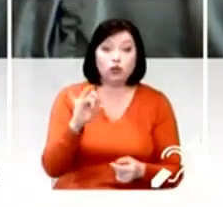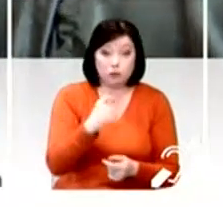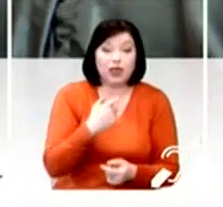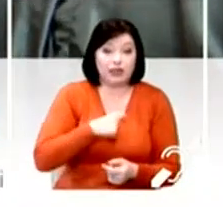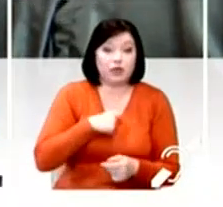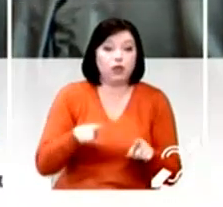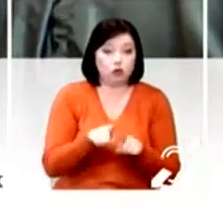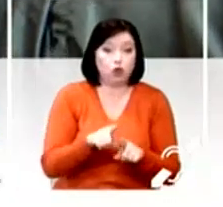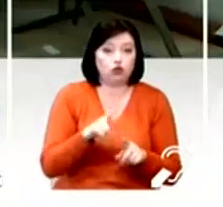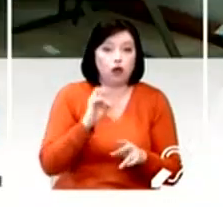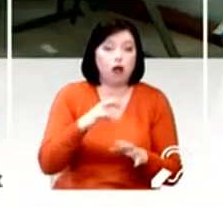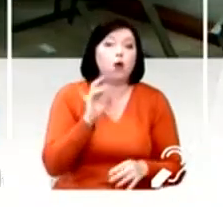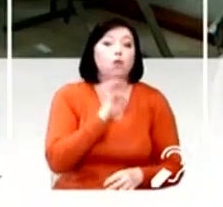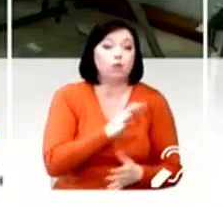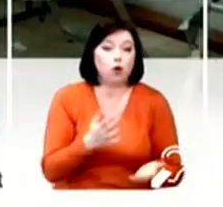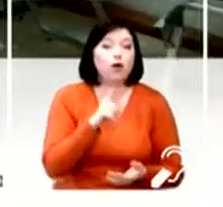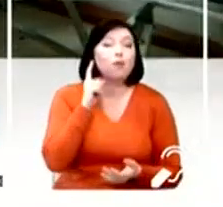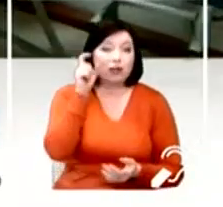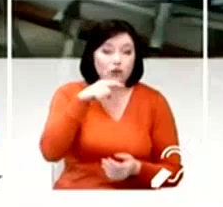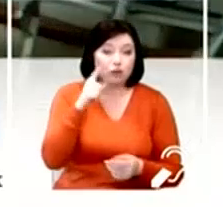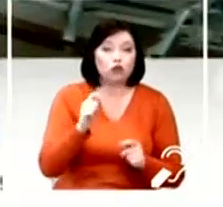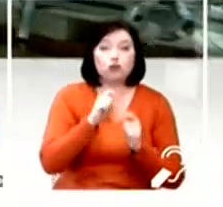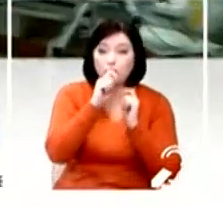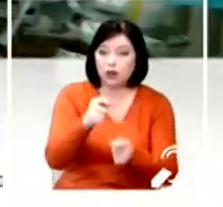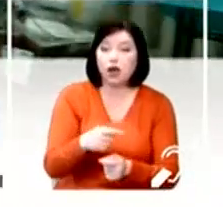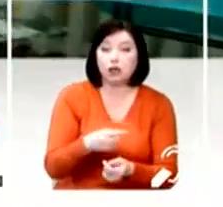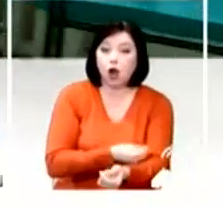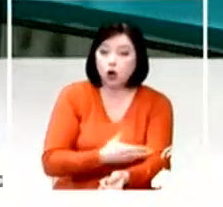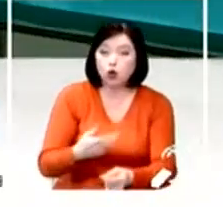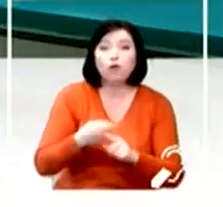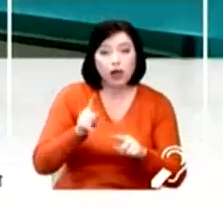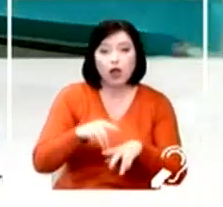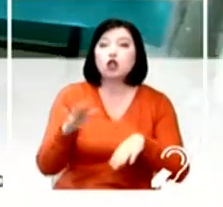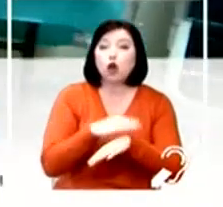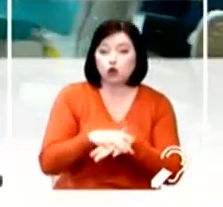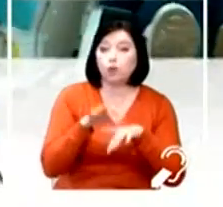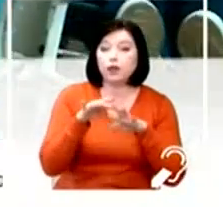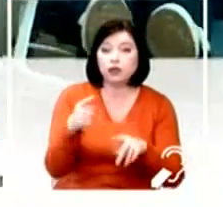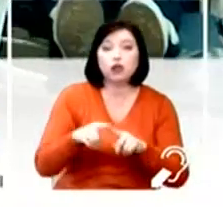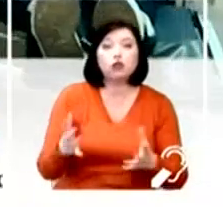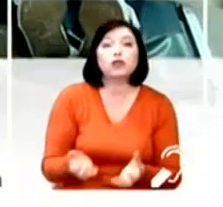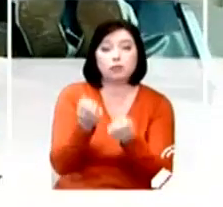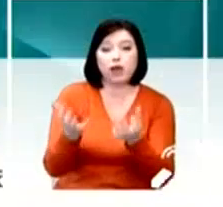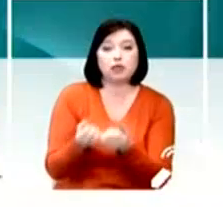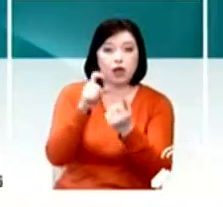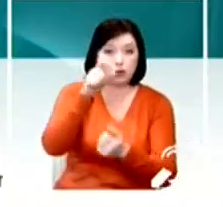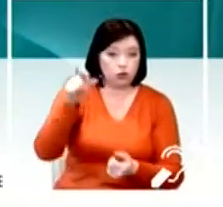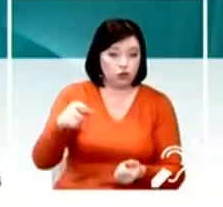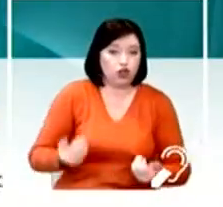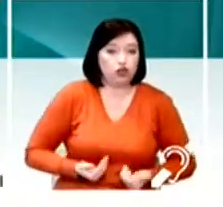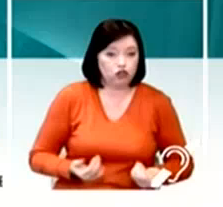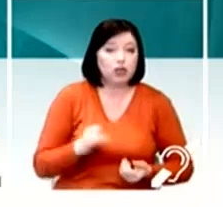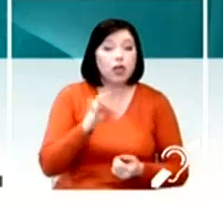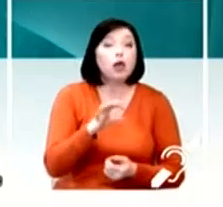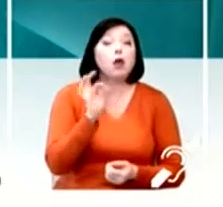mine este un beneficiu. Tinerii spun că donarea de sânge este un act de generozitate care salvează vieți omenești, dar este benefic